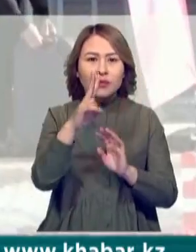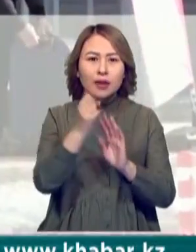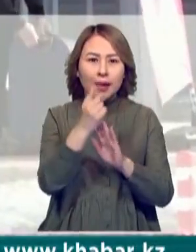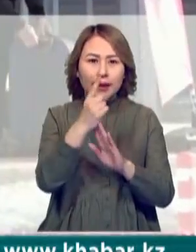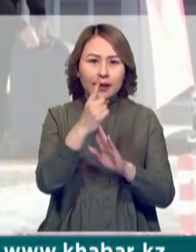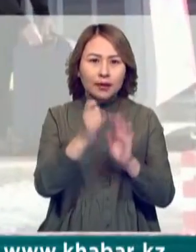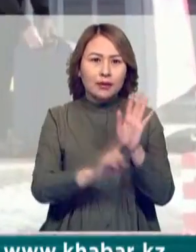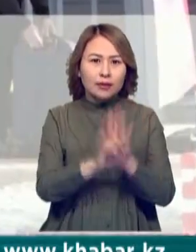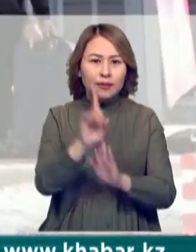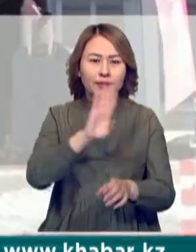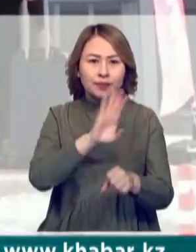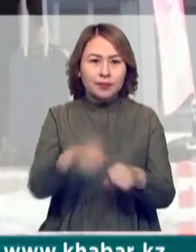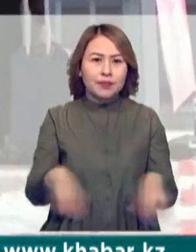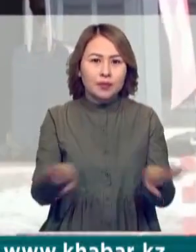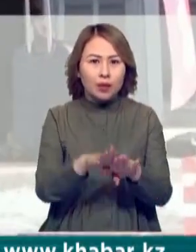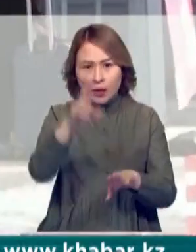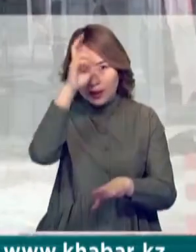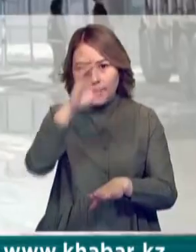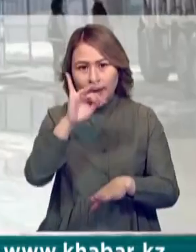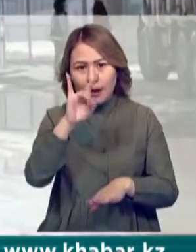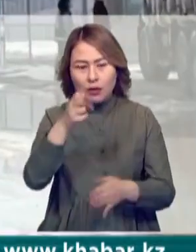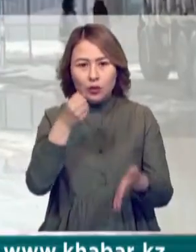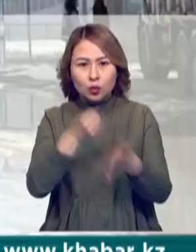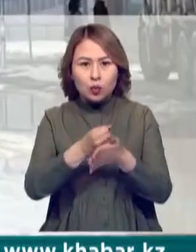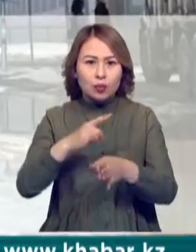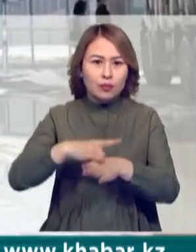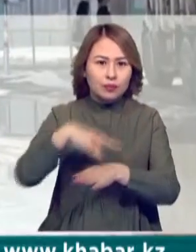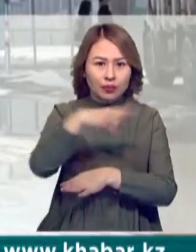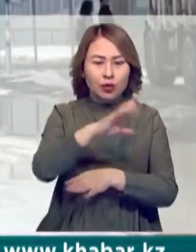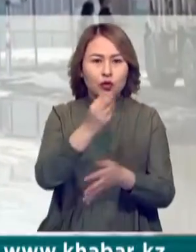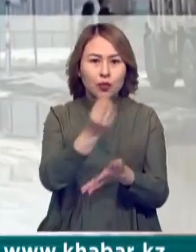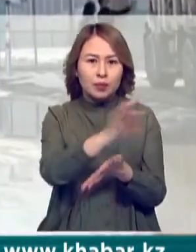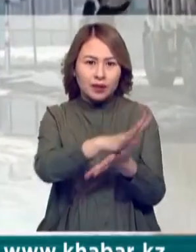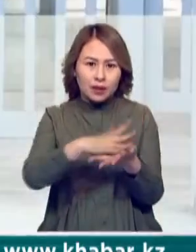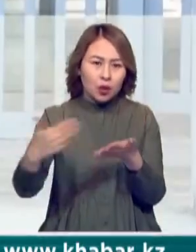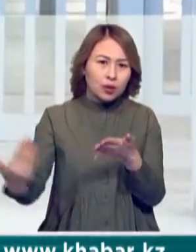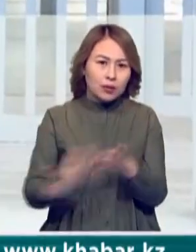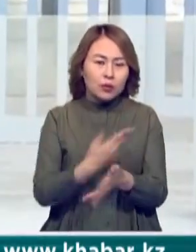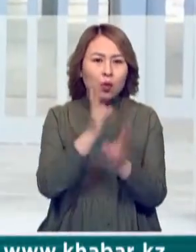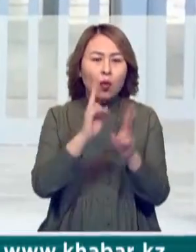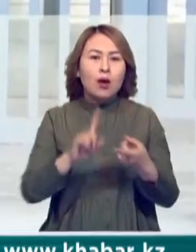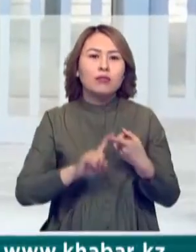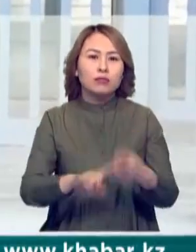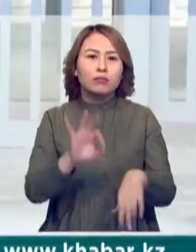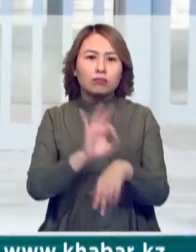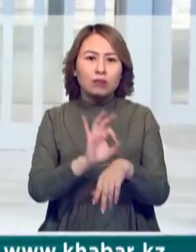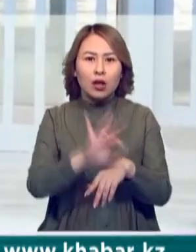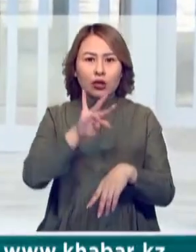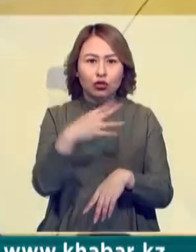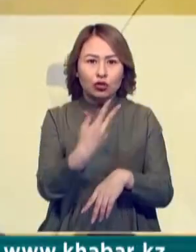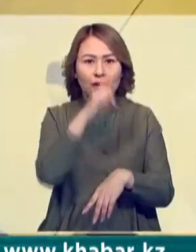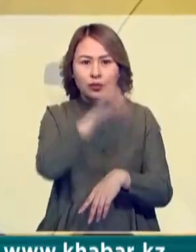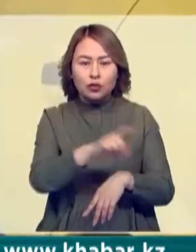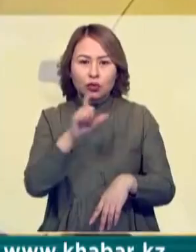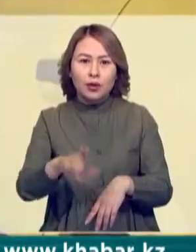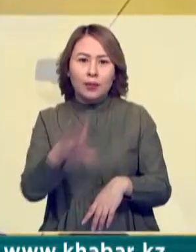бастап доғарылды. Алайда Түркиядан Иранға әуе сапарлары жалғасады. Айта кетейік, Иранда жаңа типті коронавирусты